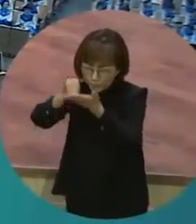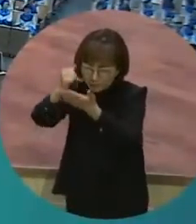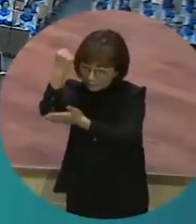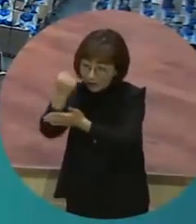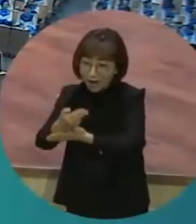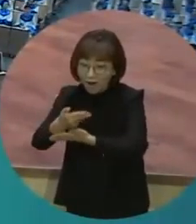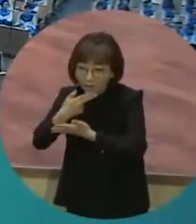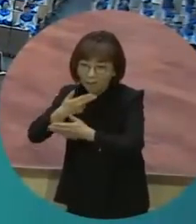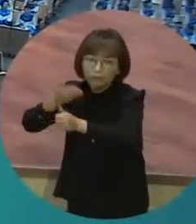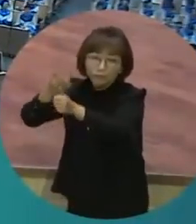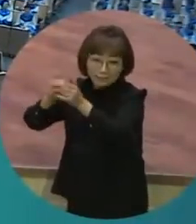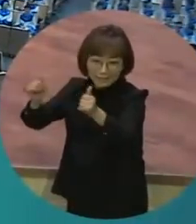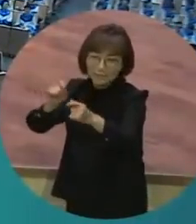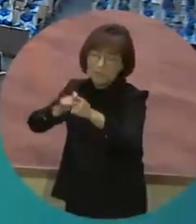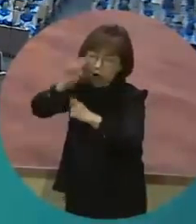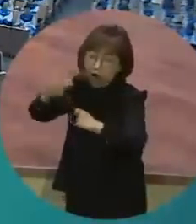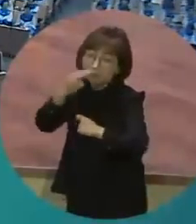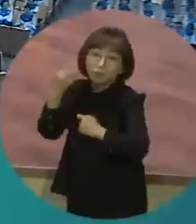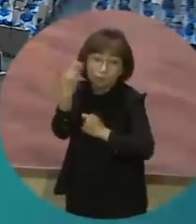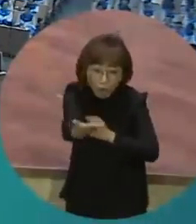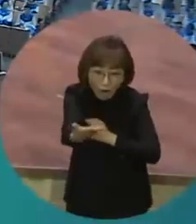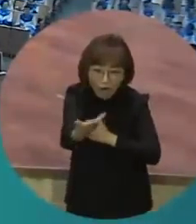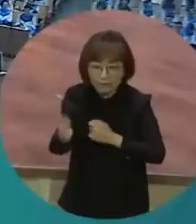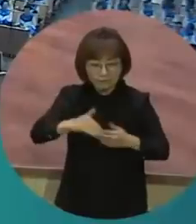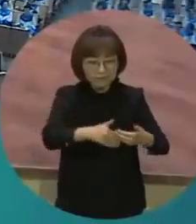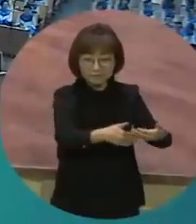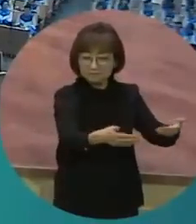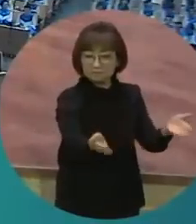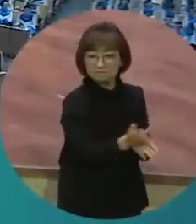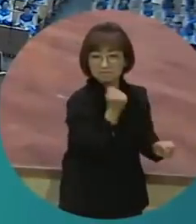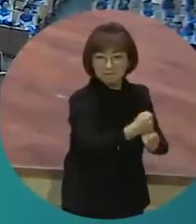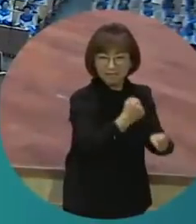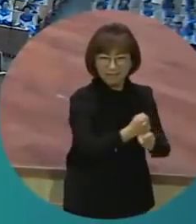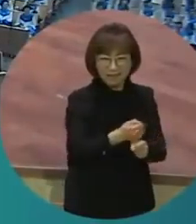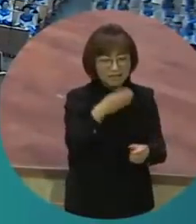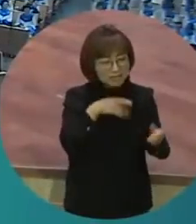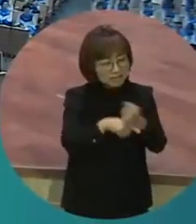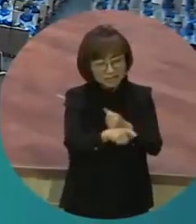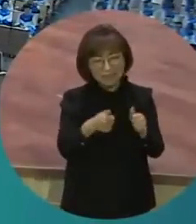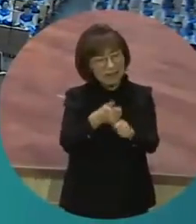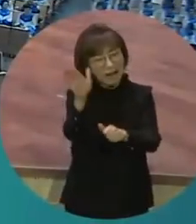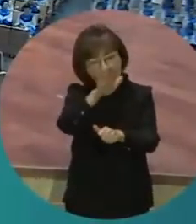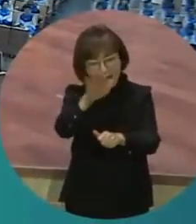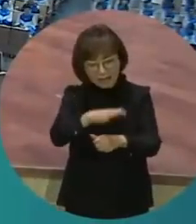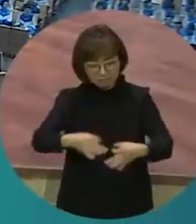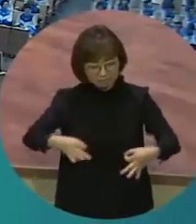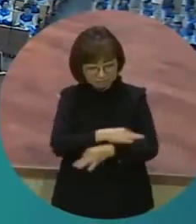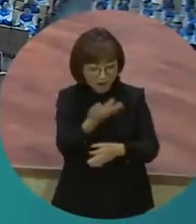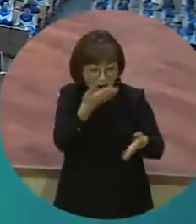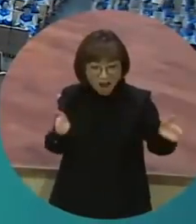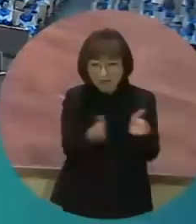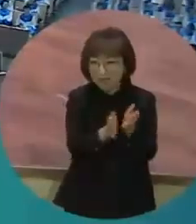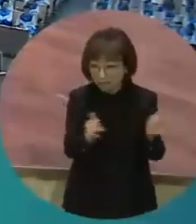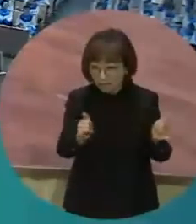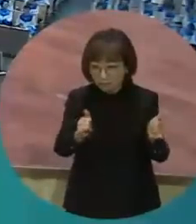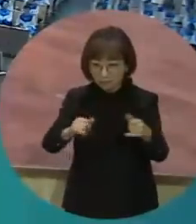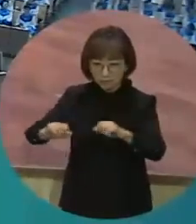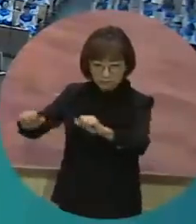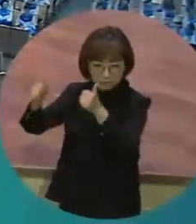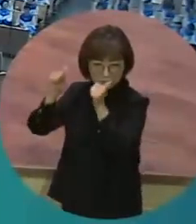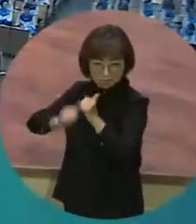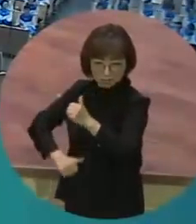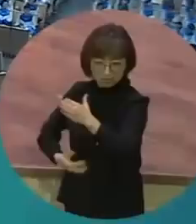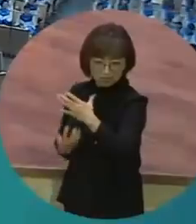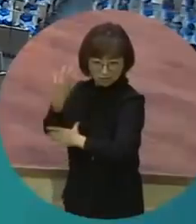자에게는 영생으로 하시고 오직 당을 지어 진리를 따르지 아니하고 불의를 따르는 자에게는 진노와 분노로